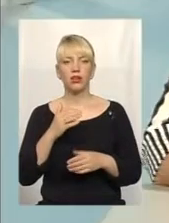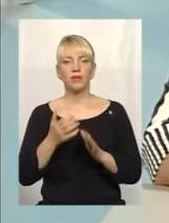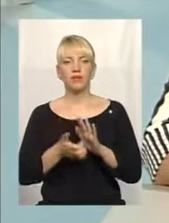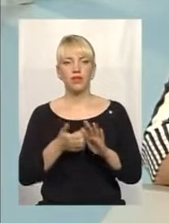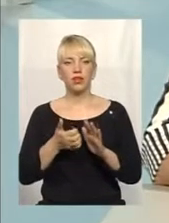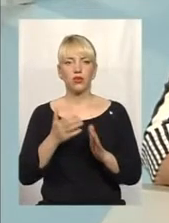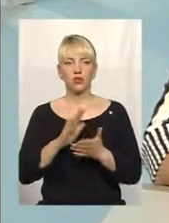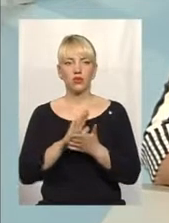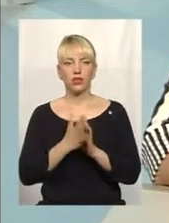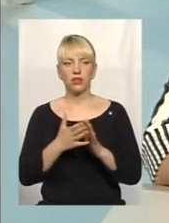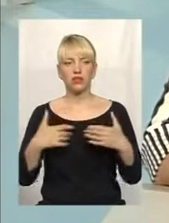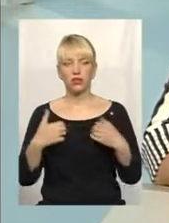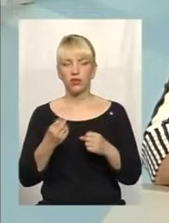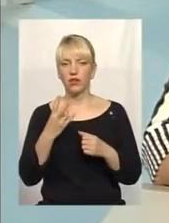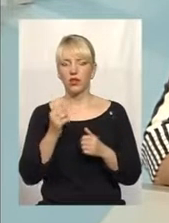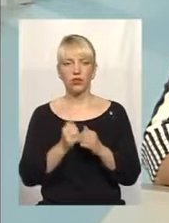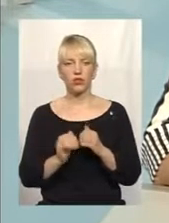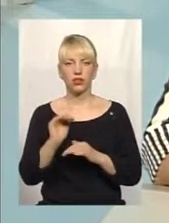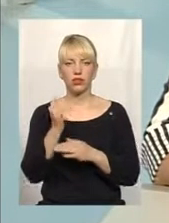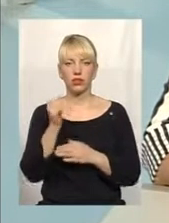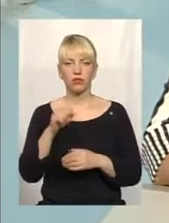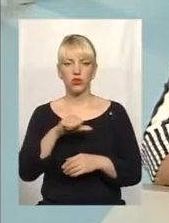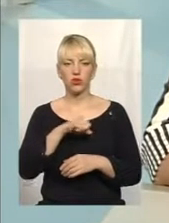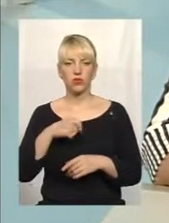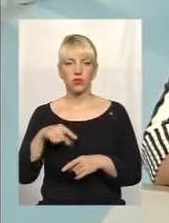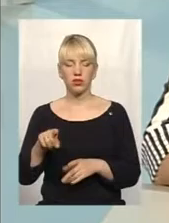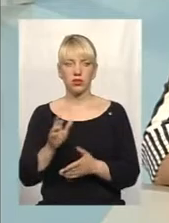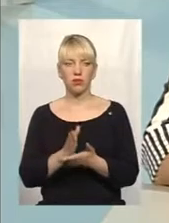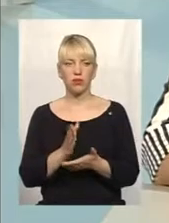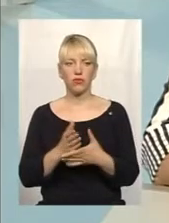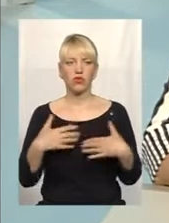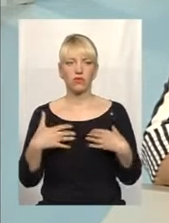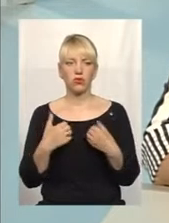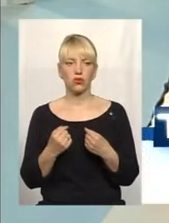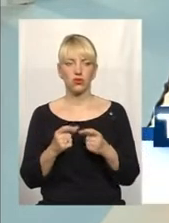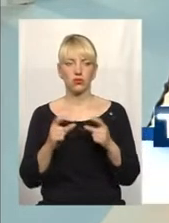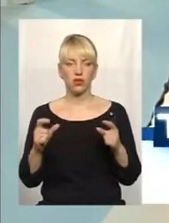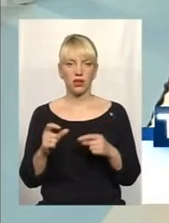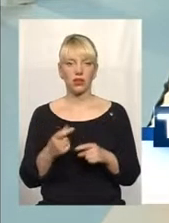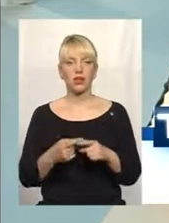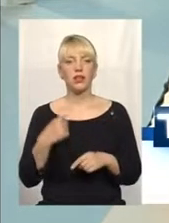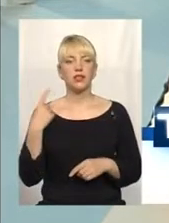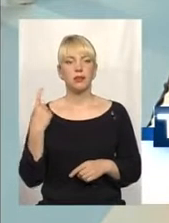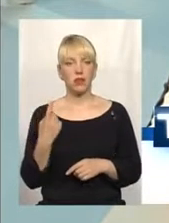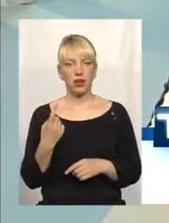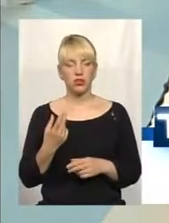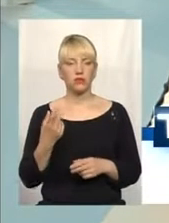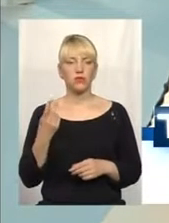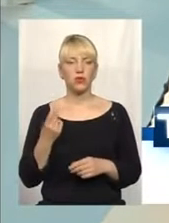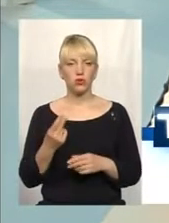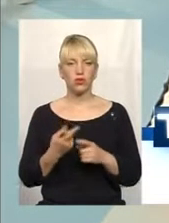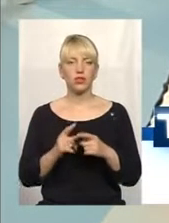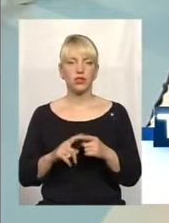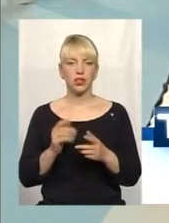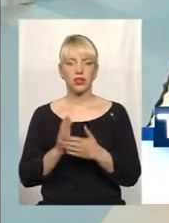здоров'я, і тому не кожна дитина може самостійно перебувати в здоровчому закладі. Це перше. Є діти, які